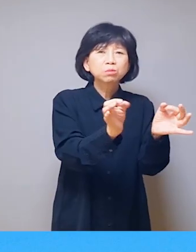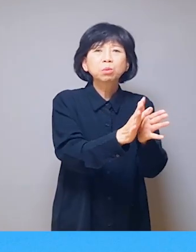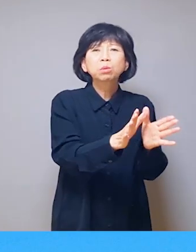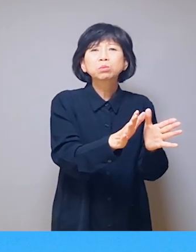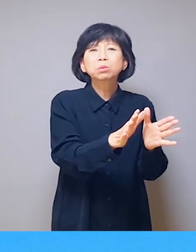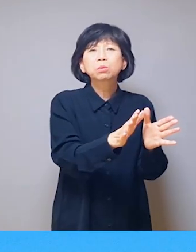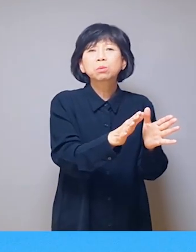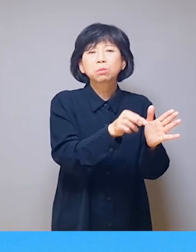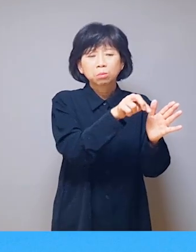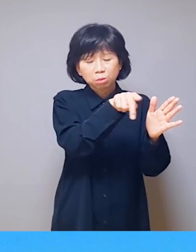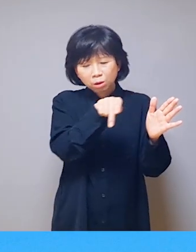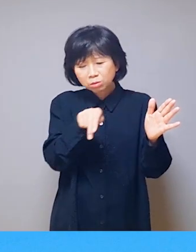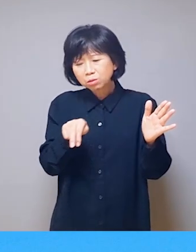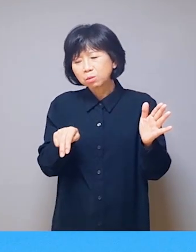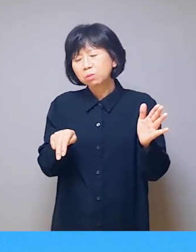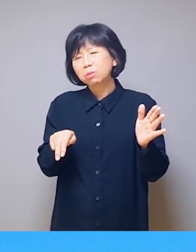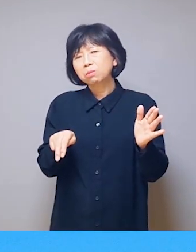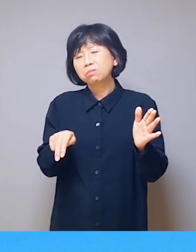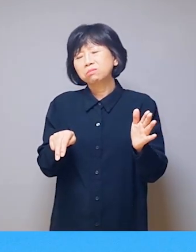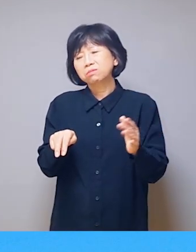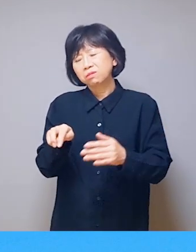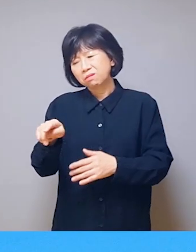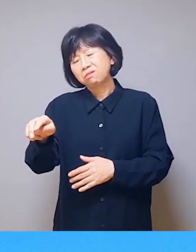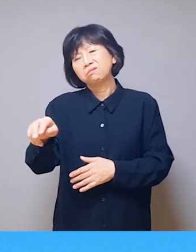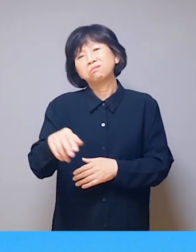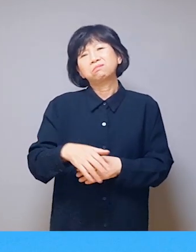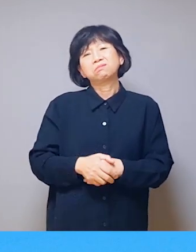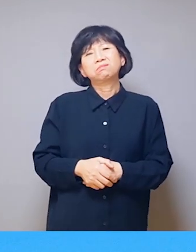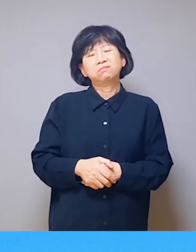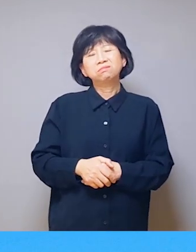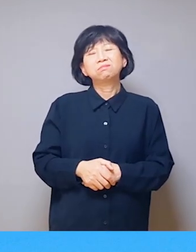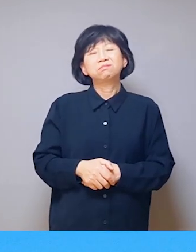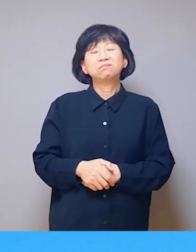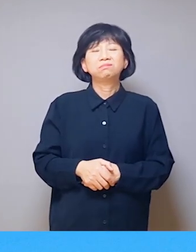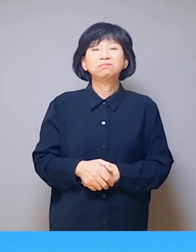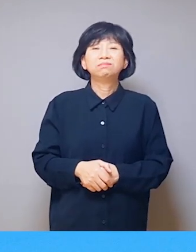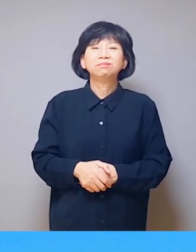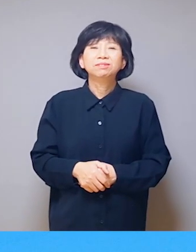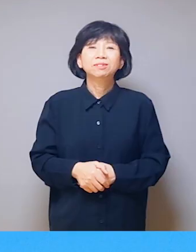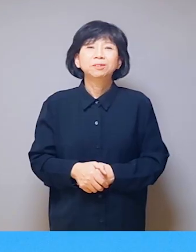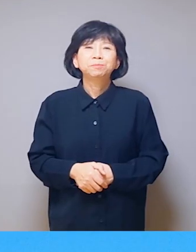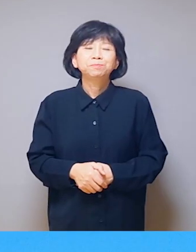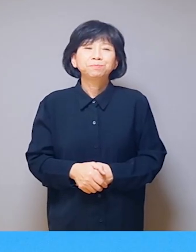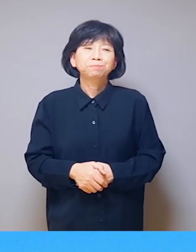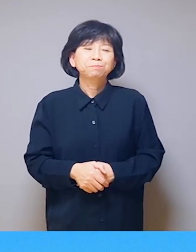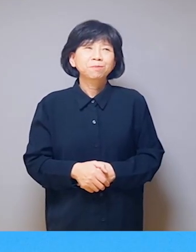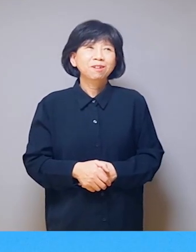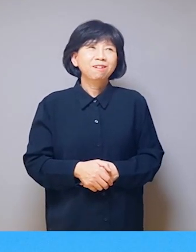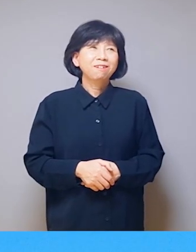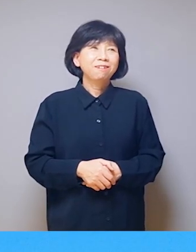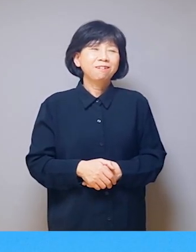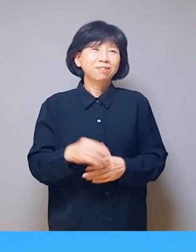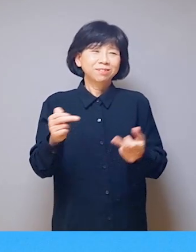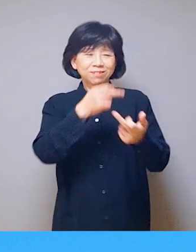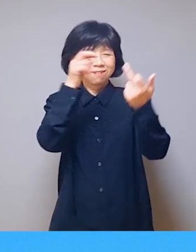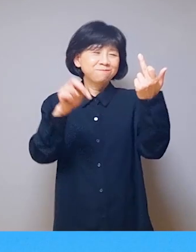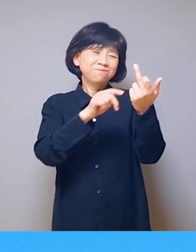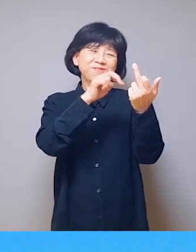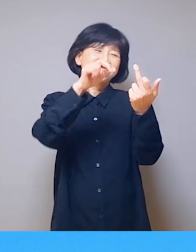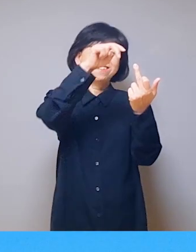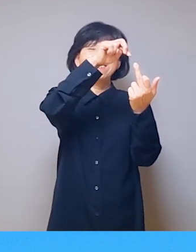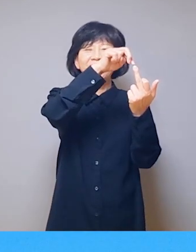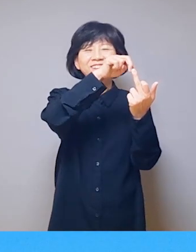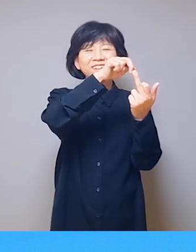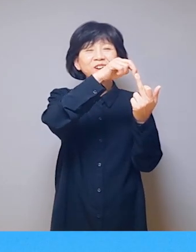힘들게 올라가는데 어쨌든 정상에 도착합니다. 멋진 풍경과 깨끗한 공기를